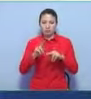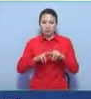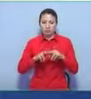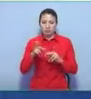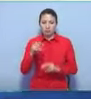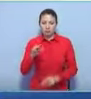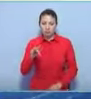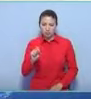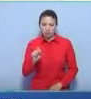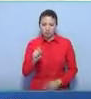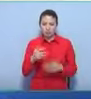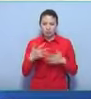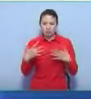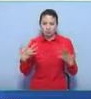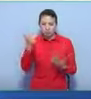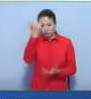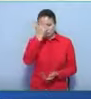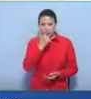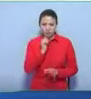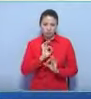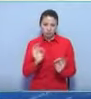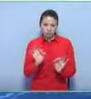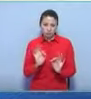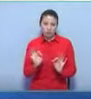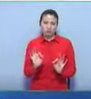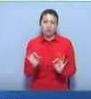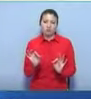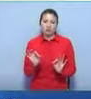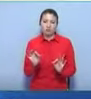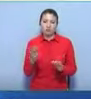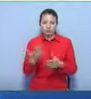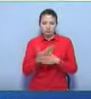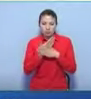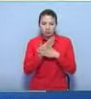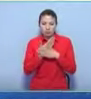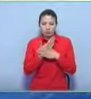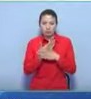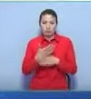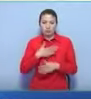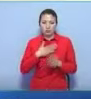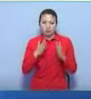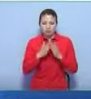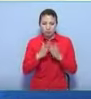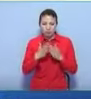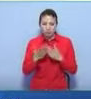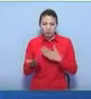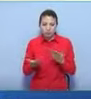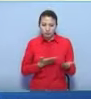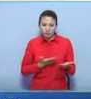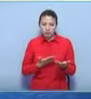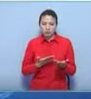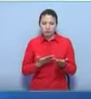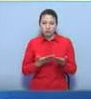Гүлмира. Өте алғыс, өте шексіз алғысымды білдіремін ол кісіге қонақ жайлық үшін бізді үйіне кіргізіп,